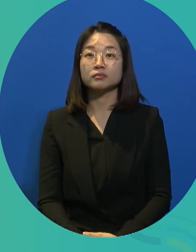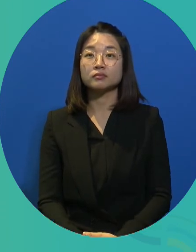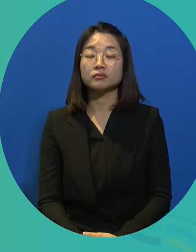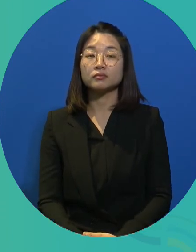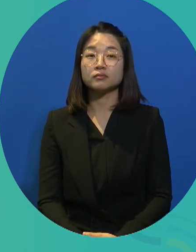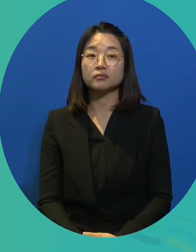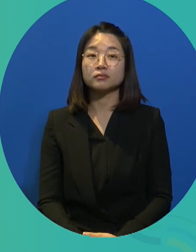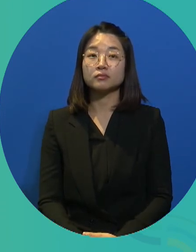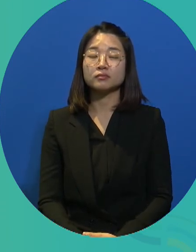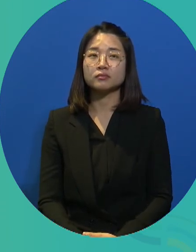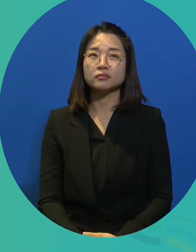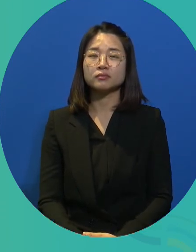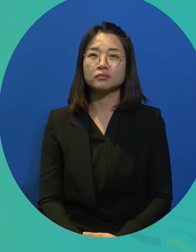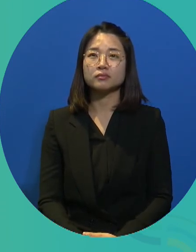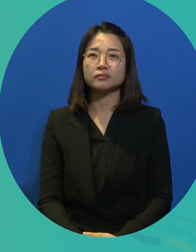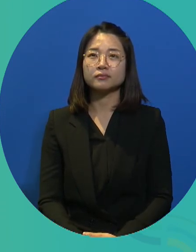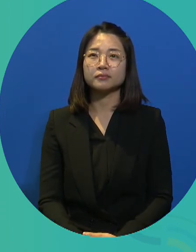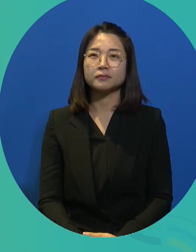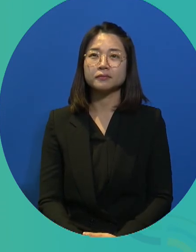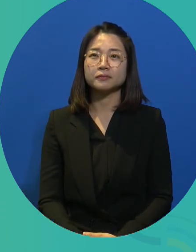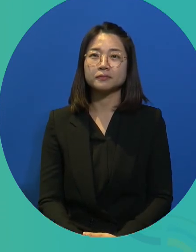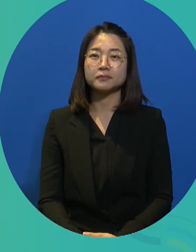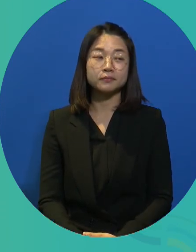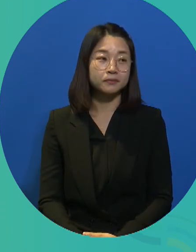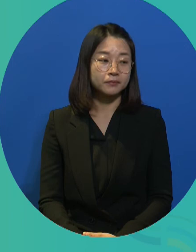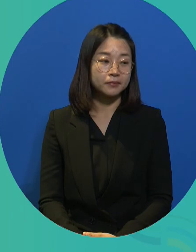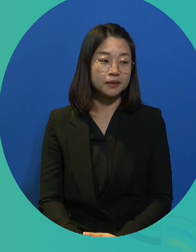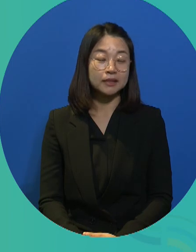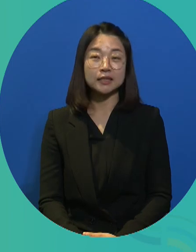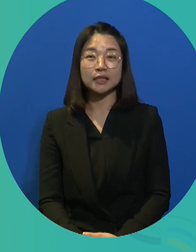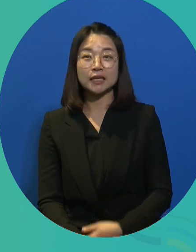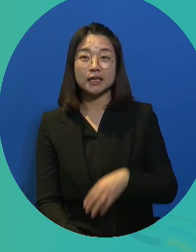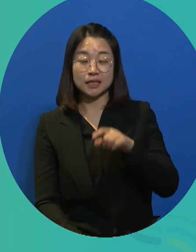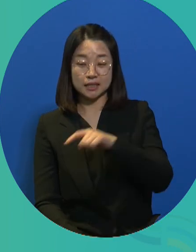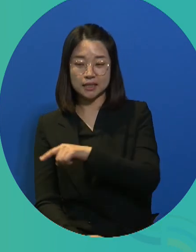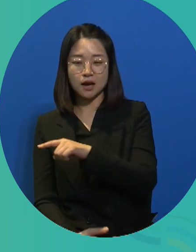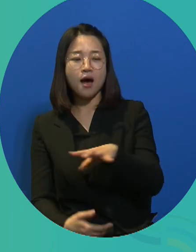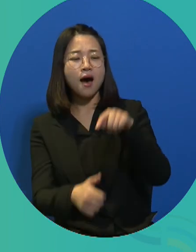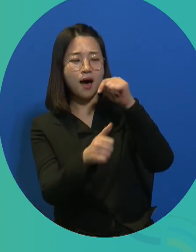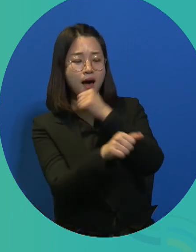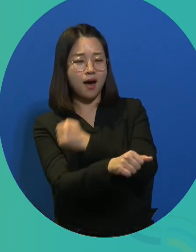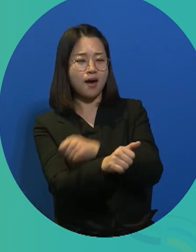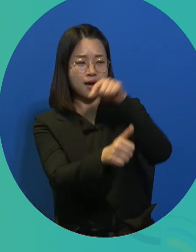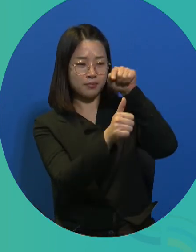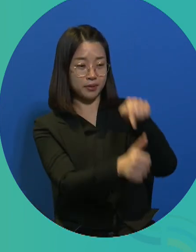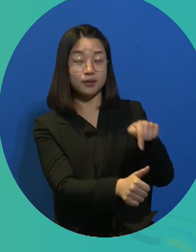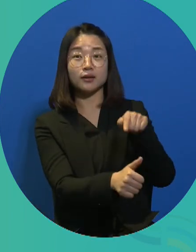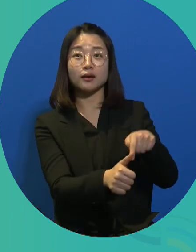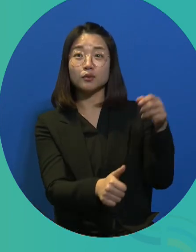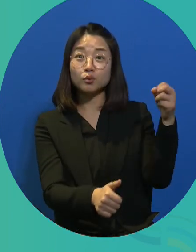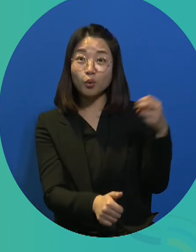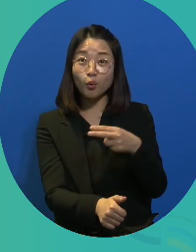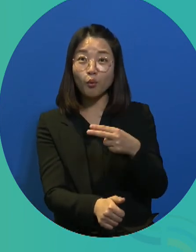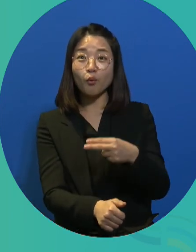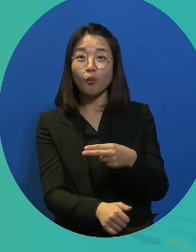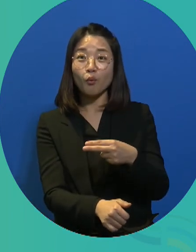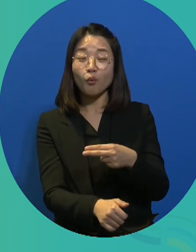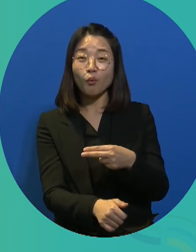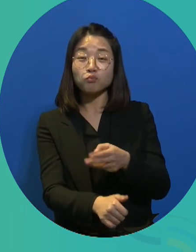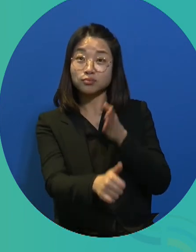이제 이행 권고가 나왔을 때 이행에 좀 실효성을 더하기